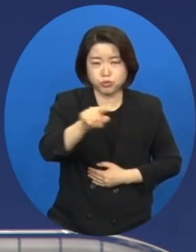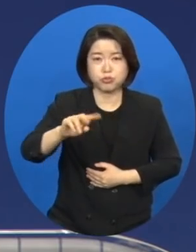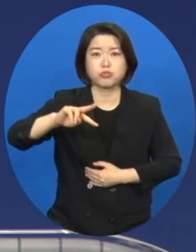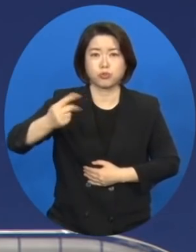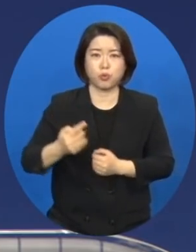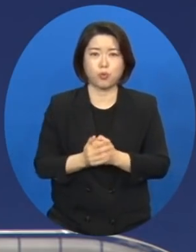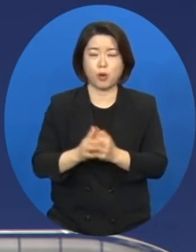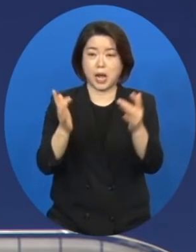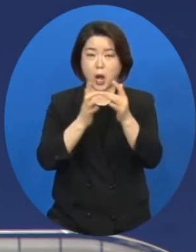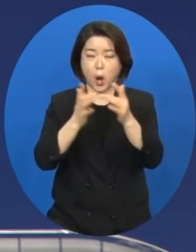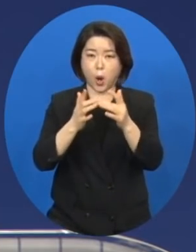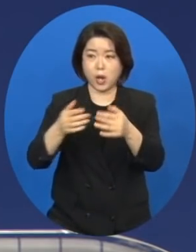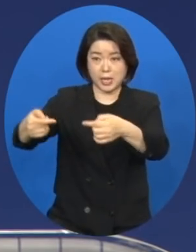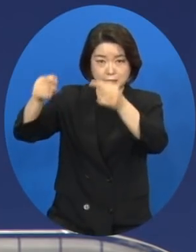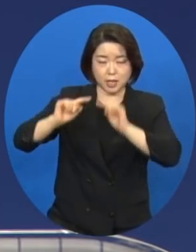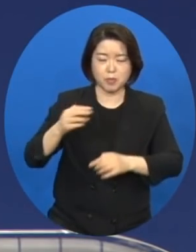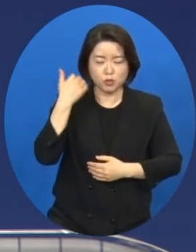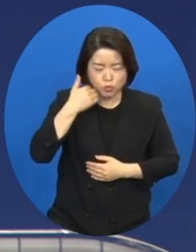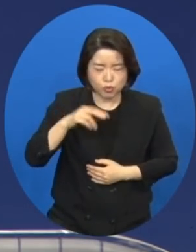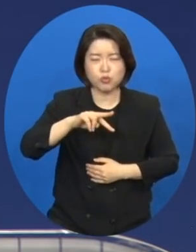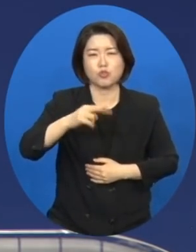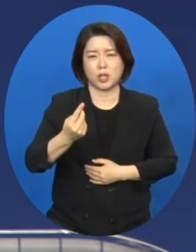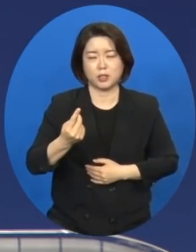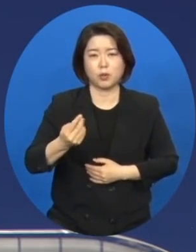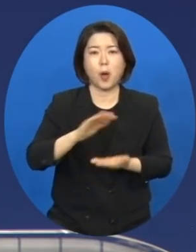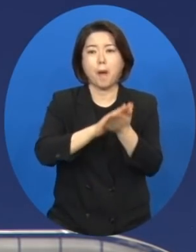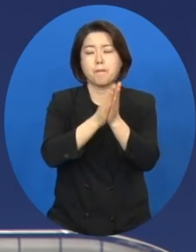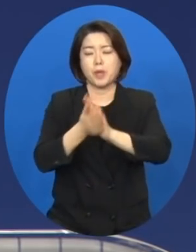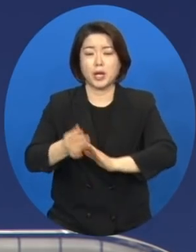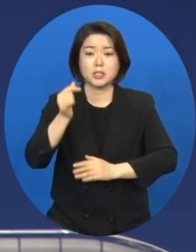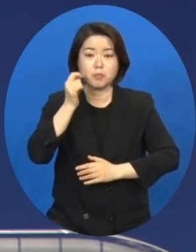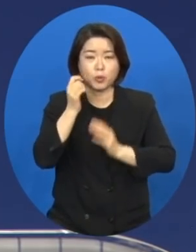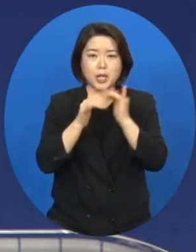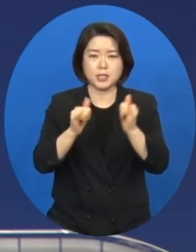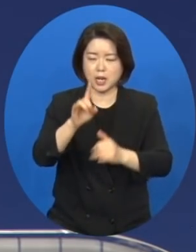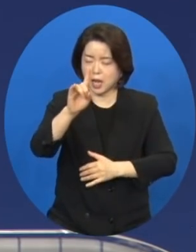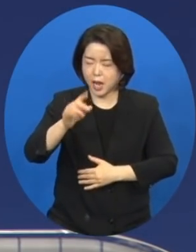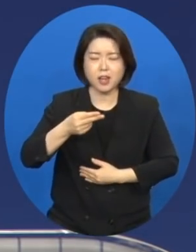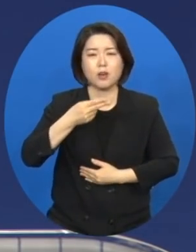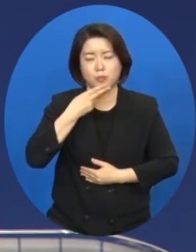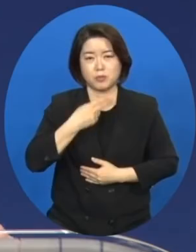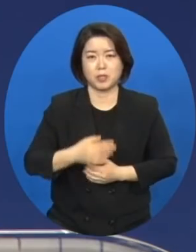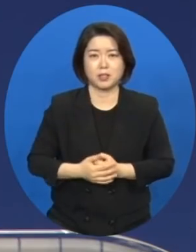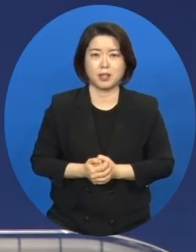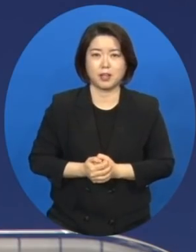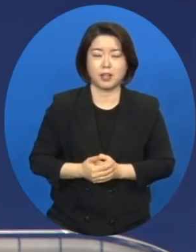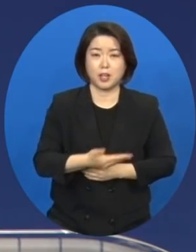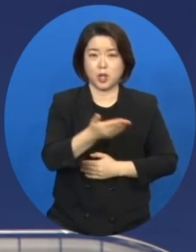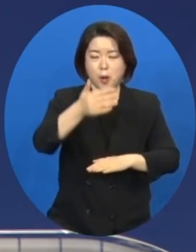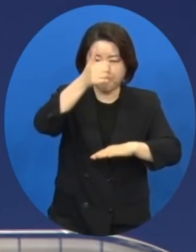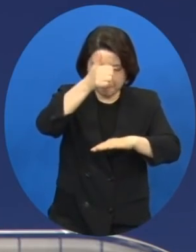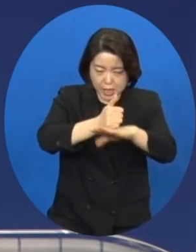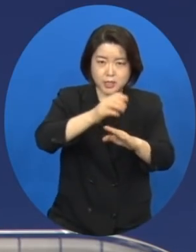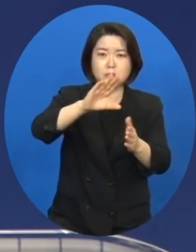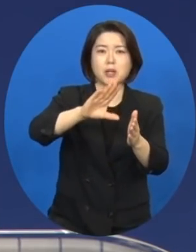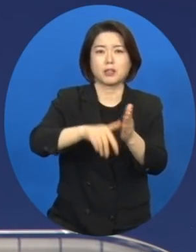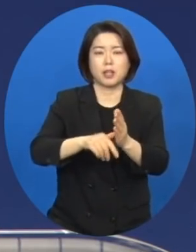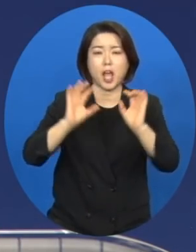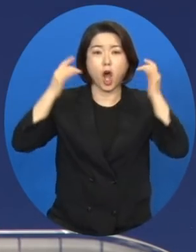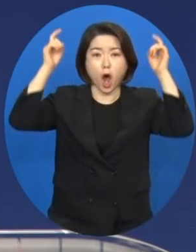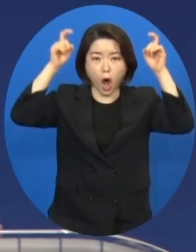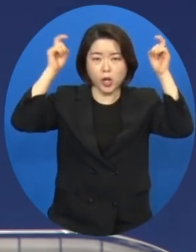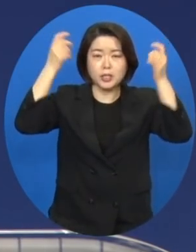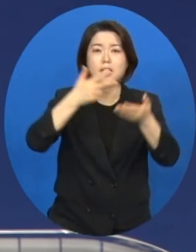할지라도 온라인에 오신 어떤 분이라 할지라도 변화되지 못할 분은 없다라는 것입니다. 여러분 마지막 때에 어린